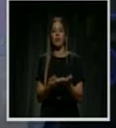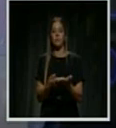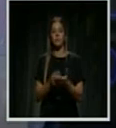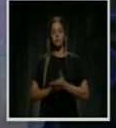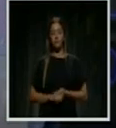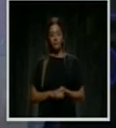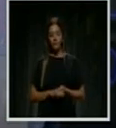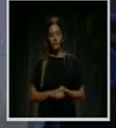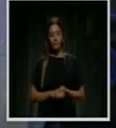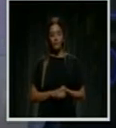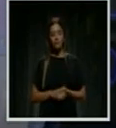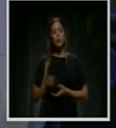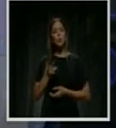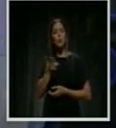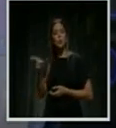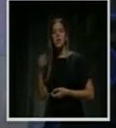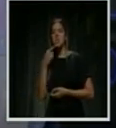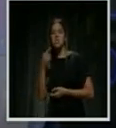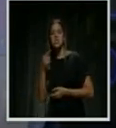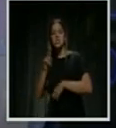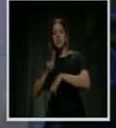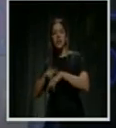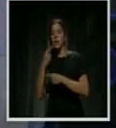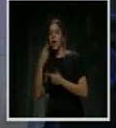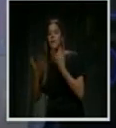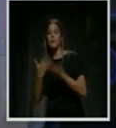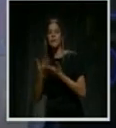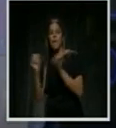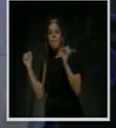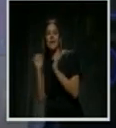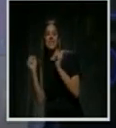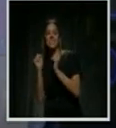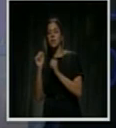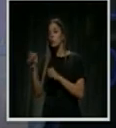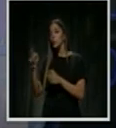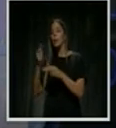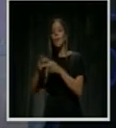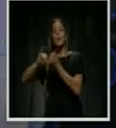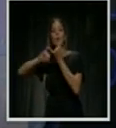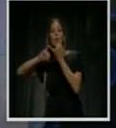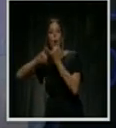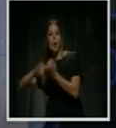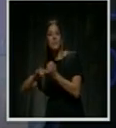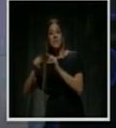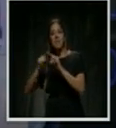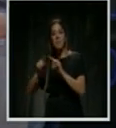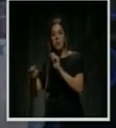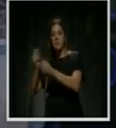Il-ħaddieħor se nħallih ibeżża, se nħallih iwiet dak li mhux se